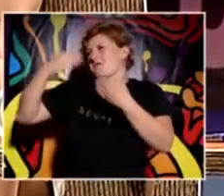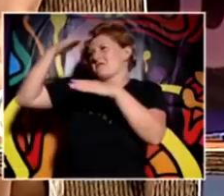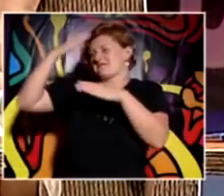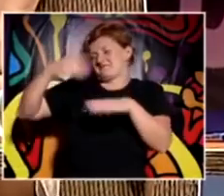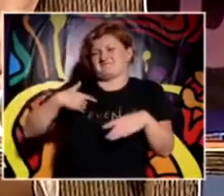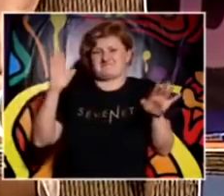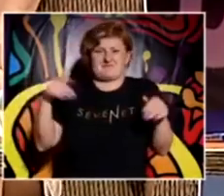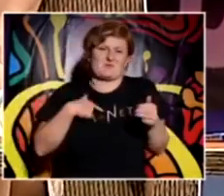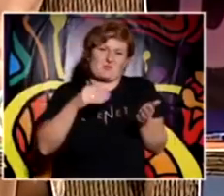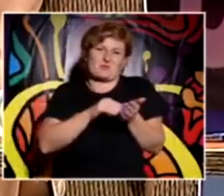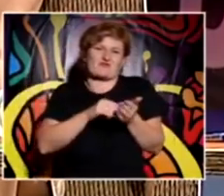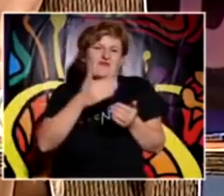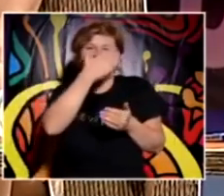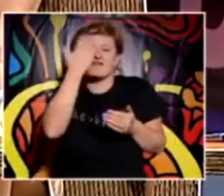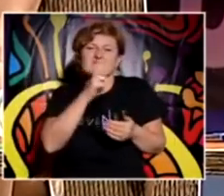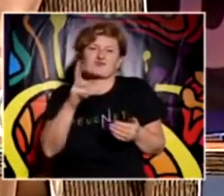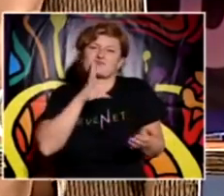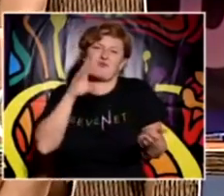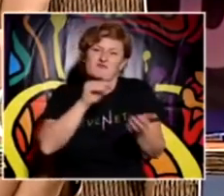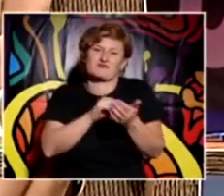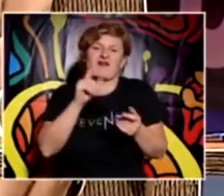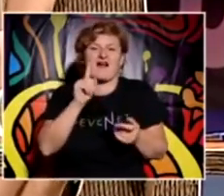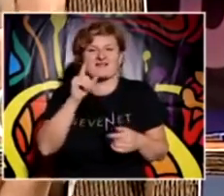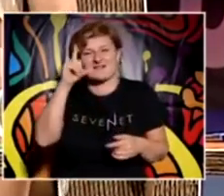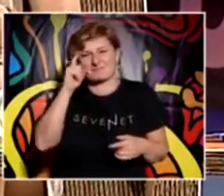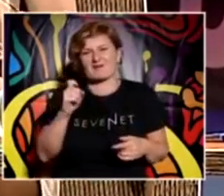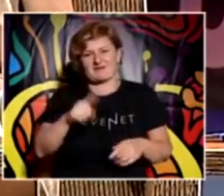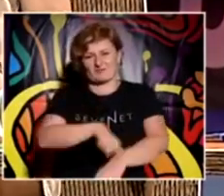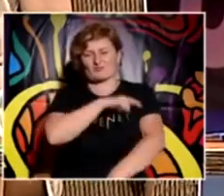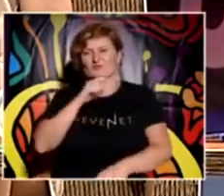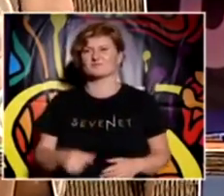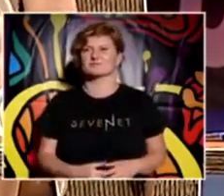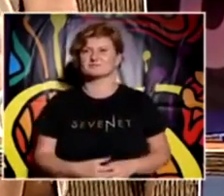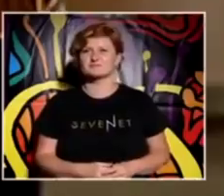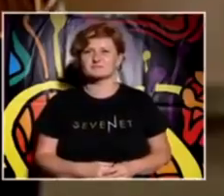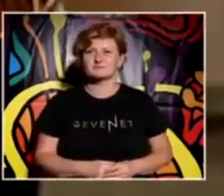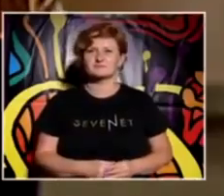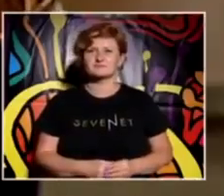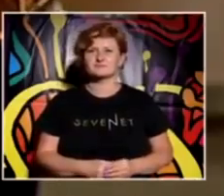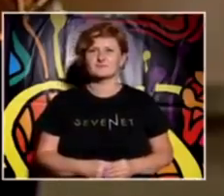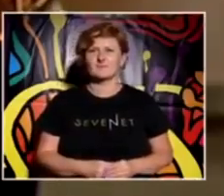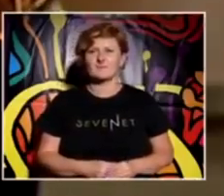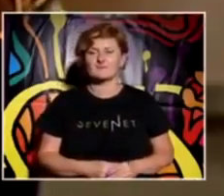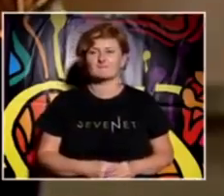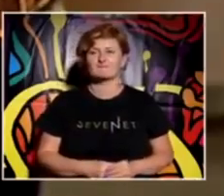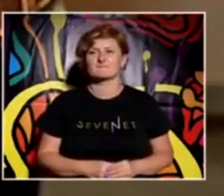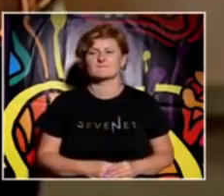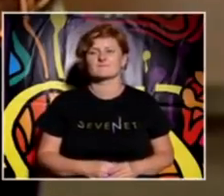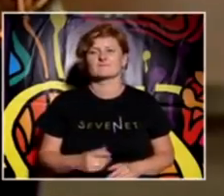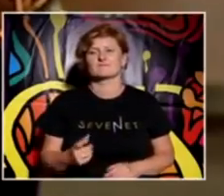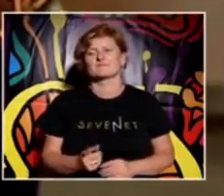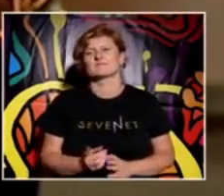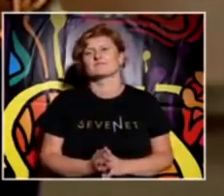doświadczenie, które nie wiem, czy powtórzymy kiedyś, ale na pewno zapamiętamy na długo. Plaża nudystów już nie na Krymie, ale kto